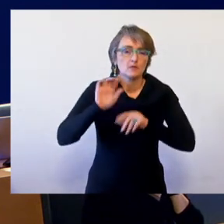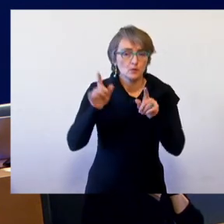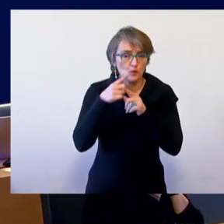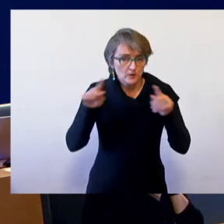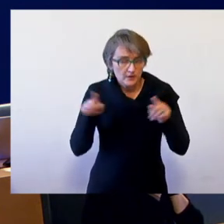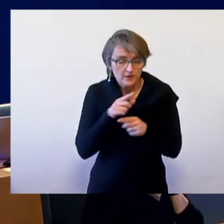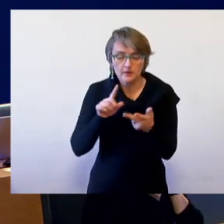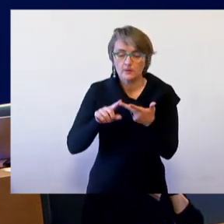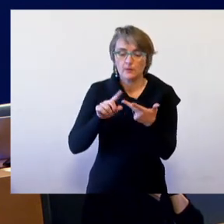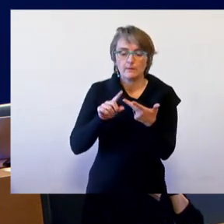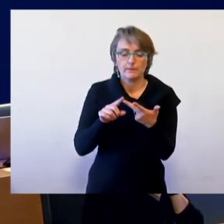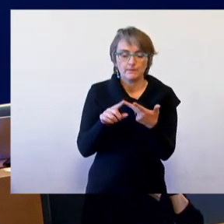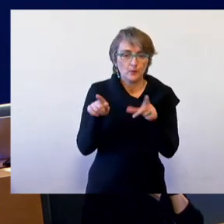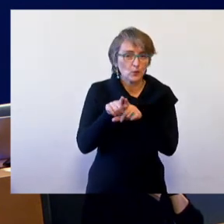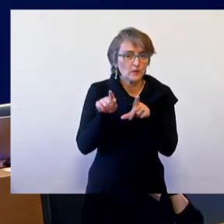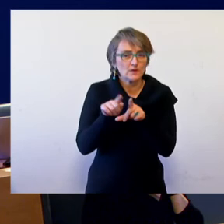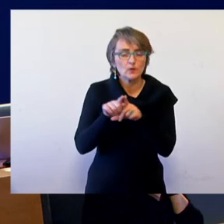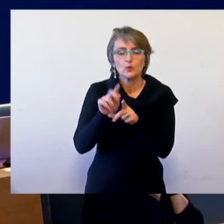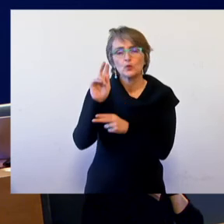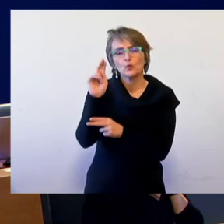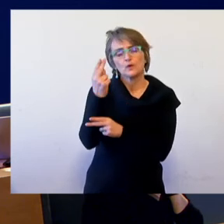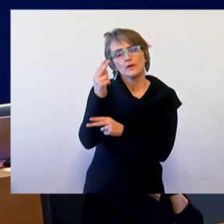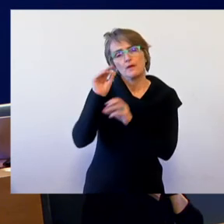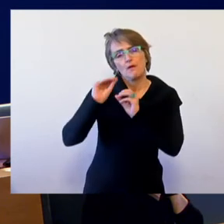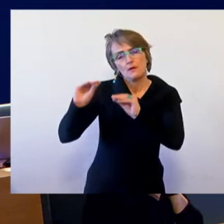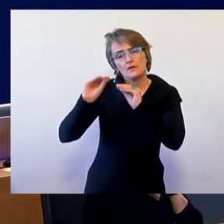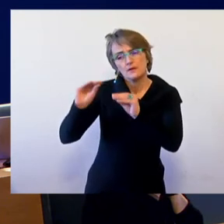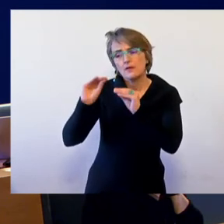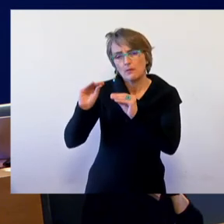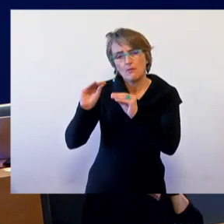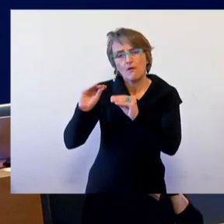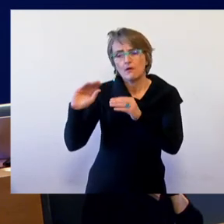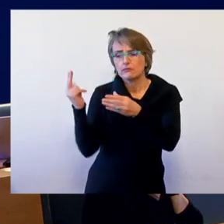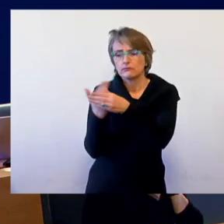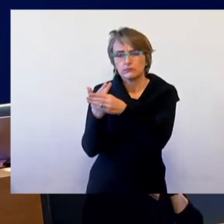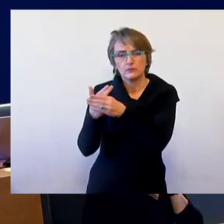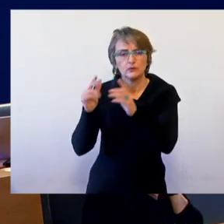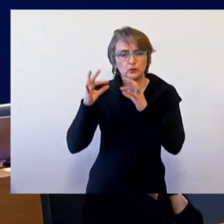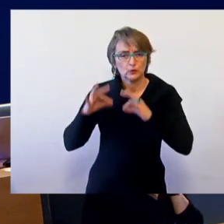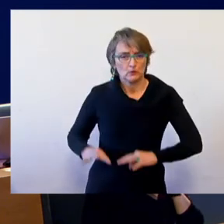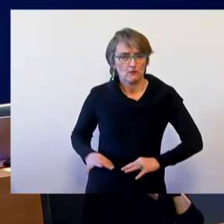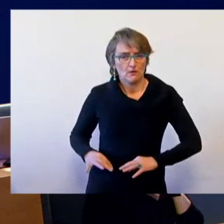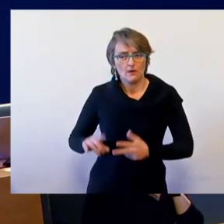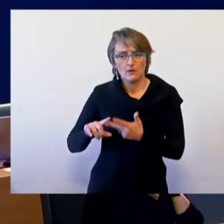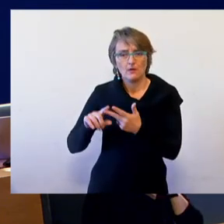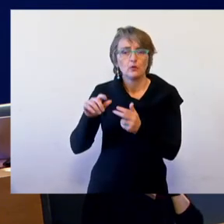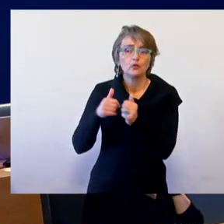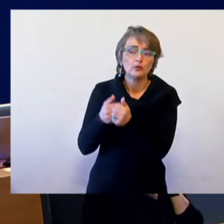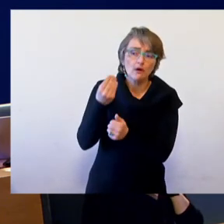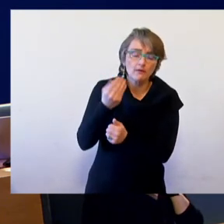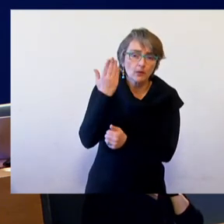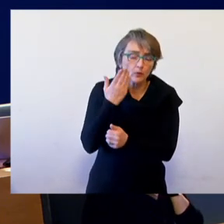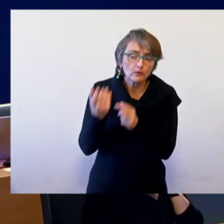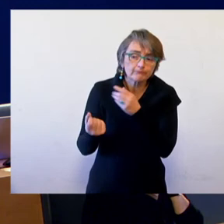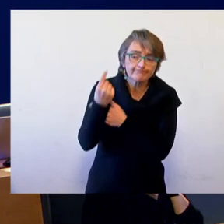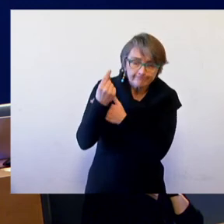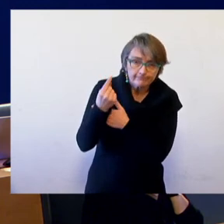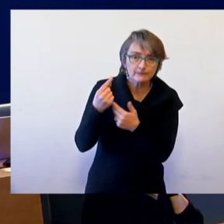et les dispositifs d'unité locale d'inclusion scolaire, par exemple, autres dispositifs pour les élèves à besoins particuliers.